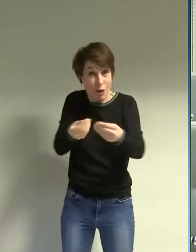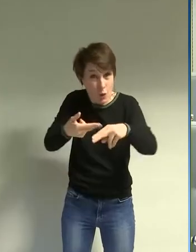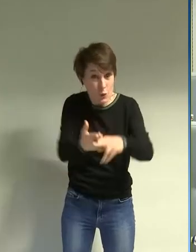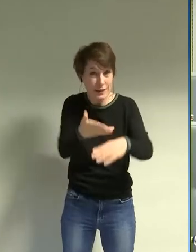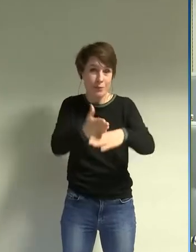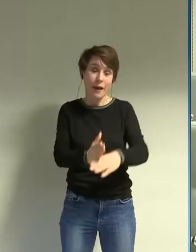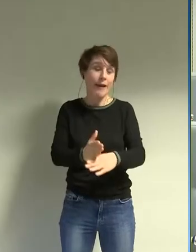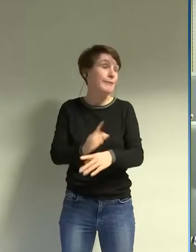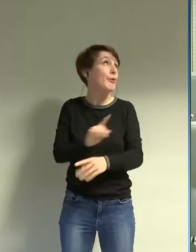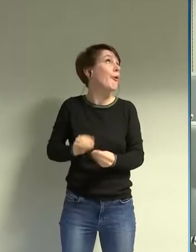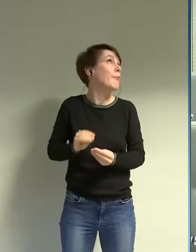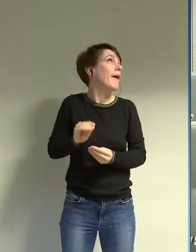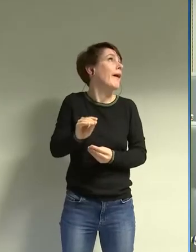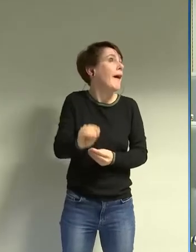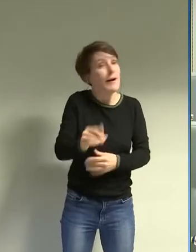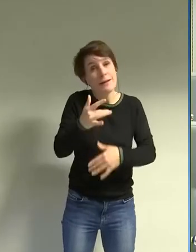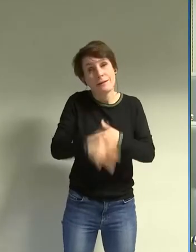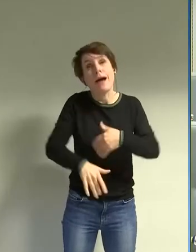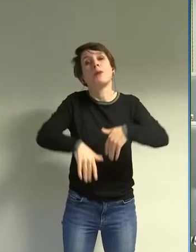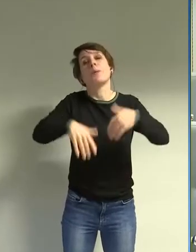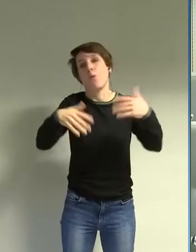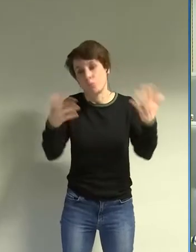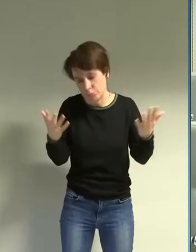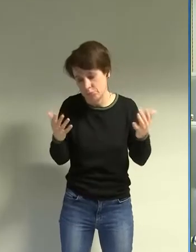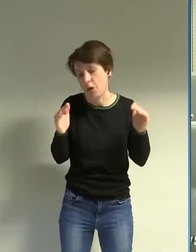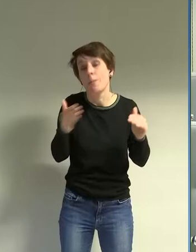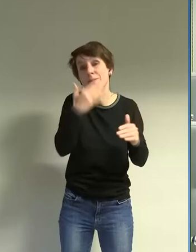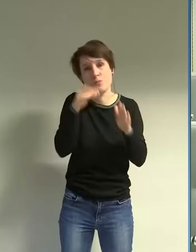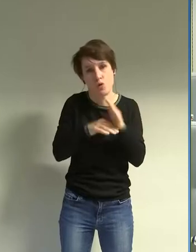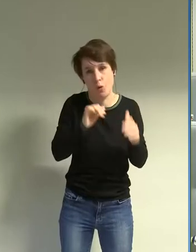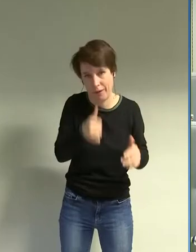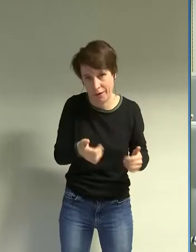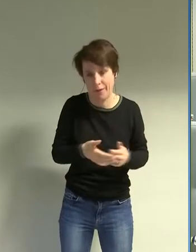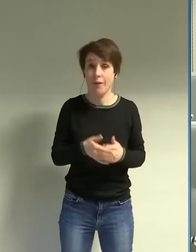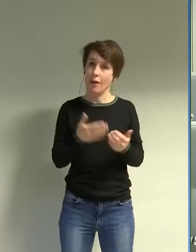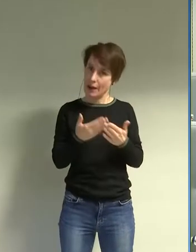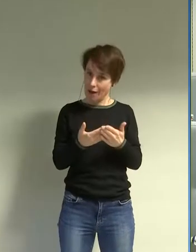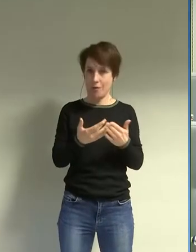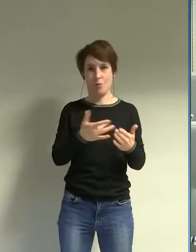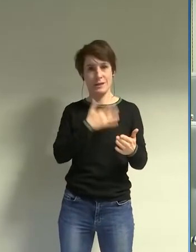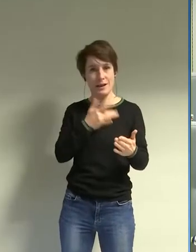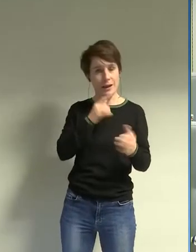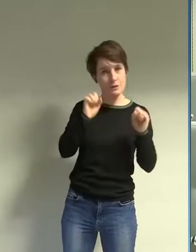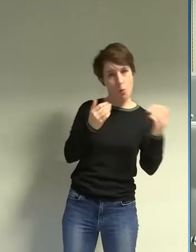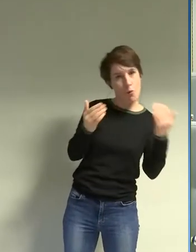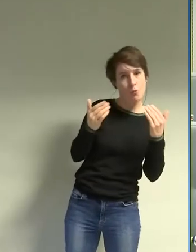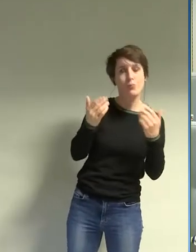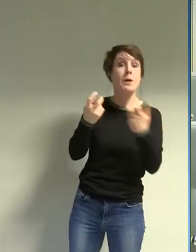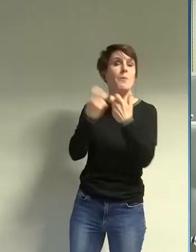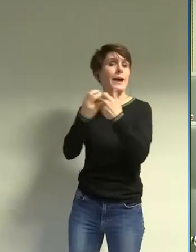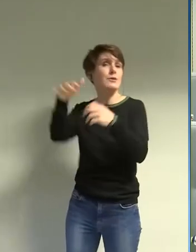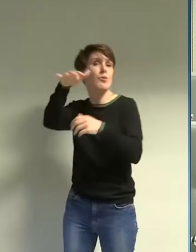commune mais mieux vaut tard que jamais et en plus maintenant on peut s'appuyer sur des sources d'inspiration et de comparaison comme des écosystèmes d'amsterdam